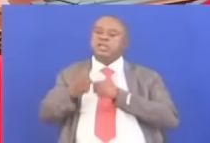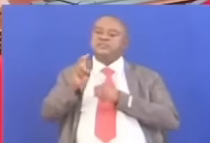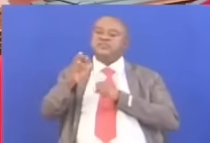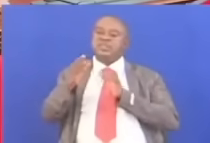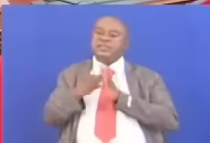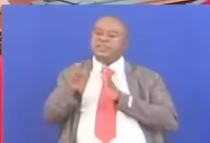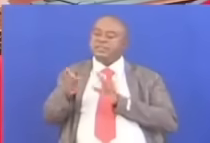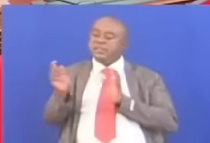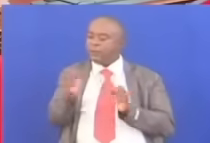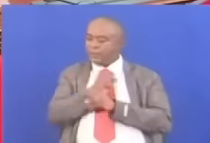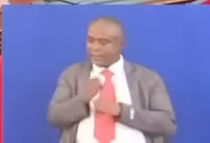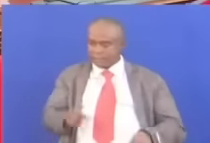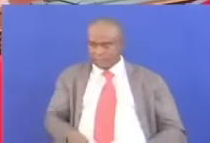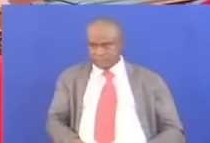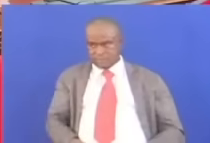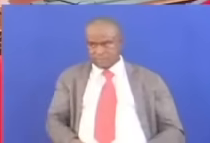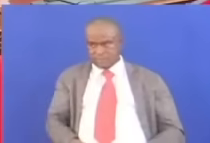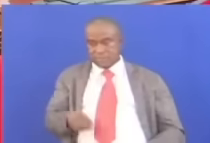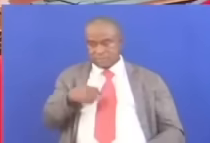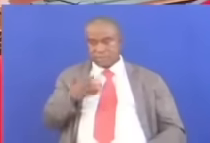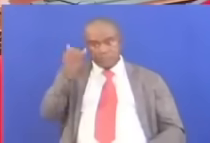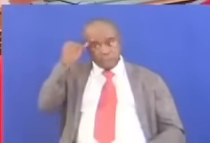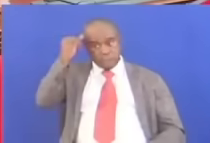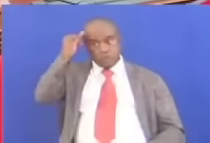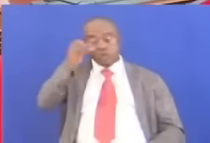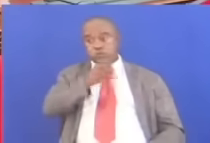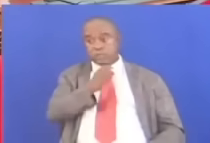hii hazani keshi niau